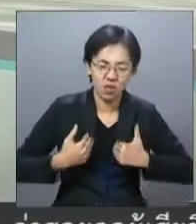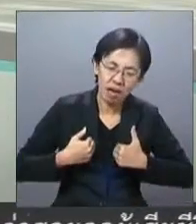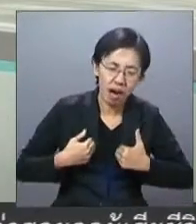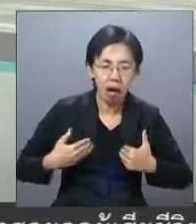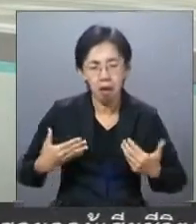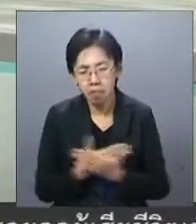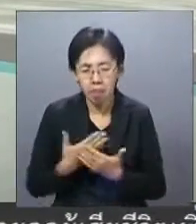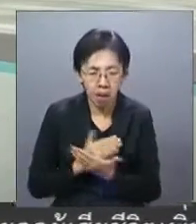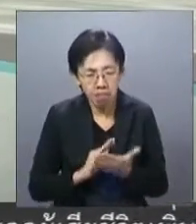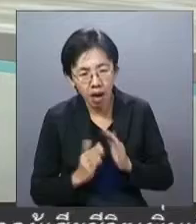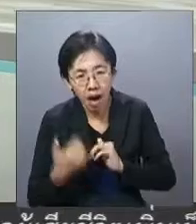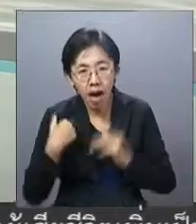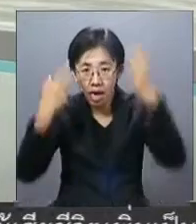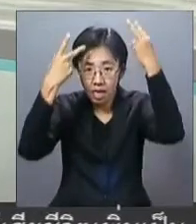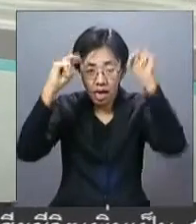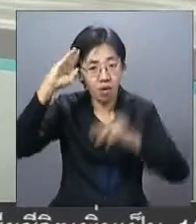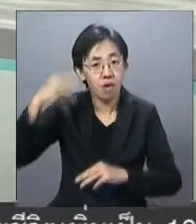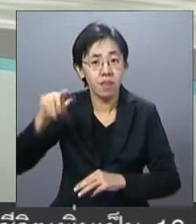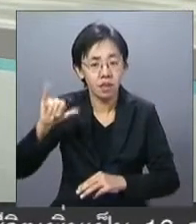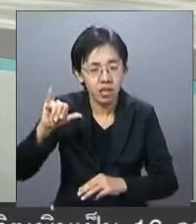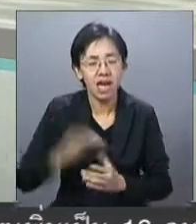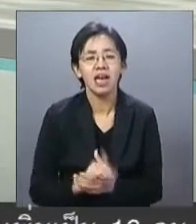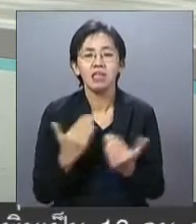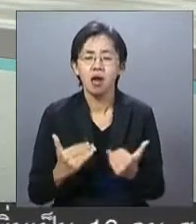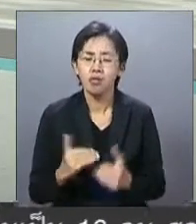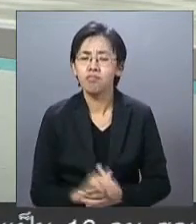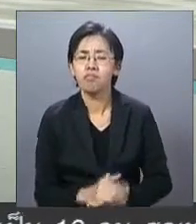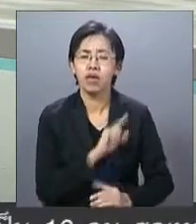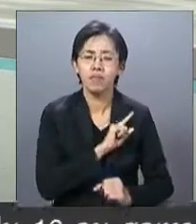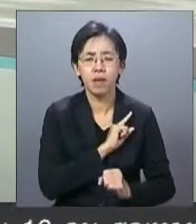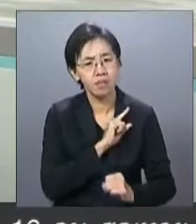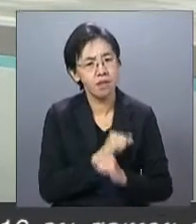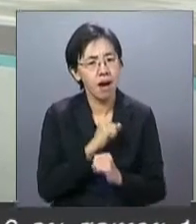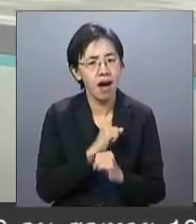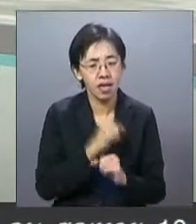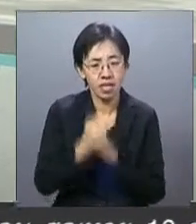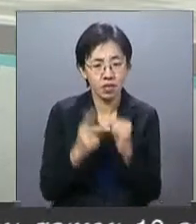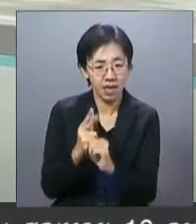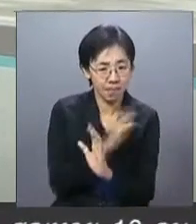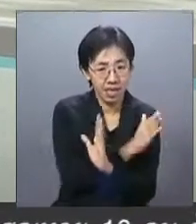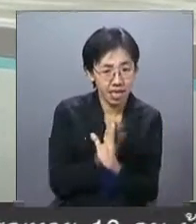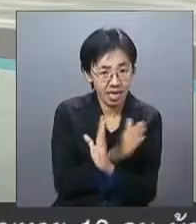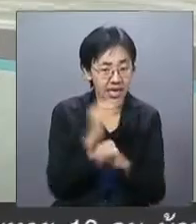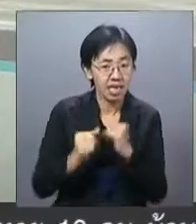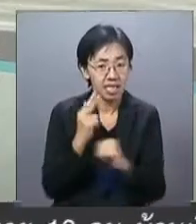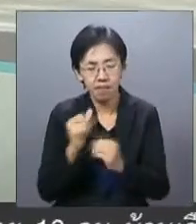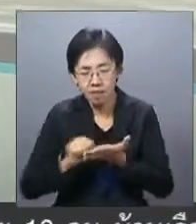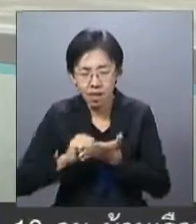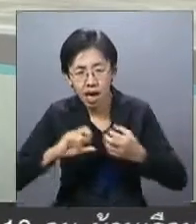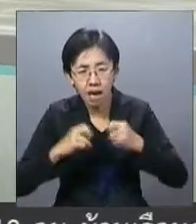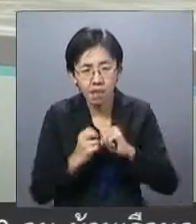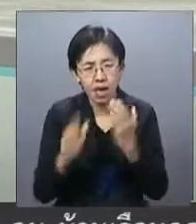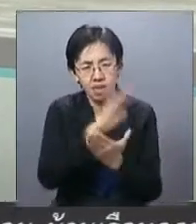พราะว่าอย่างนายกประยุทธ์เนี่ยช่วงหลังๆบทบาทก็พลิกผันไปเยอะเหมือนกันโดยเฉพาะในช่วง3ปีที่ผ่านมาจะเข้ามาแก้ปัญหาบ้านเมือง